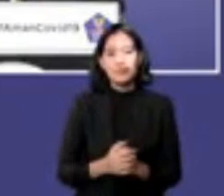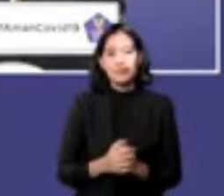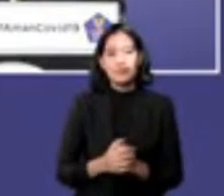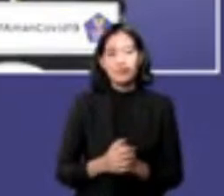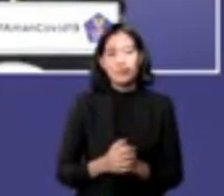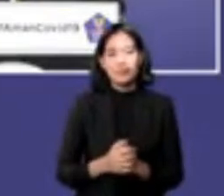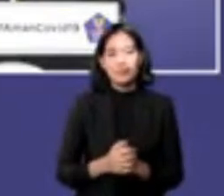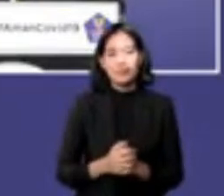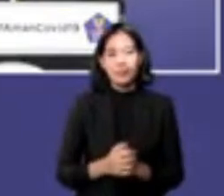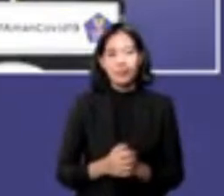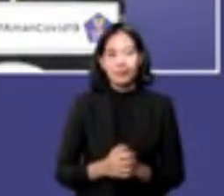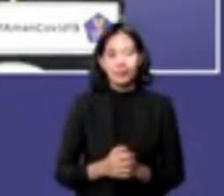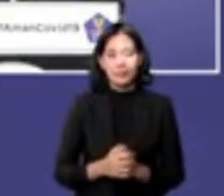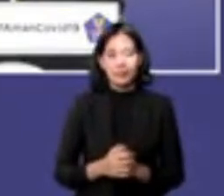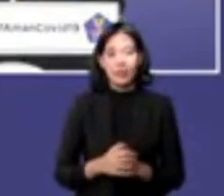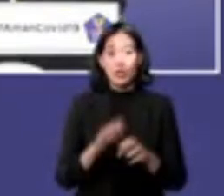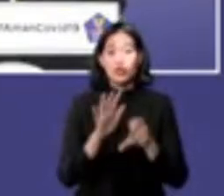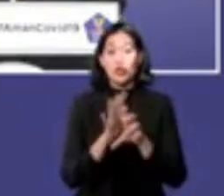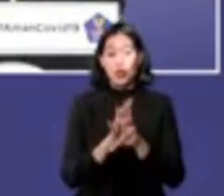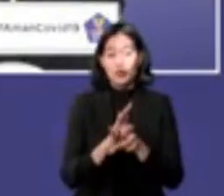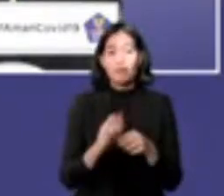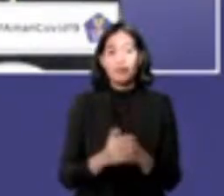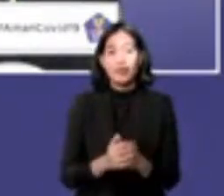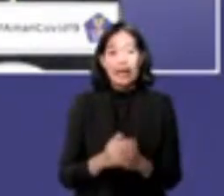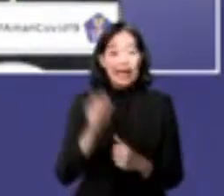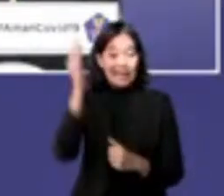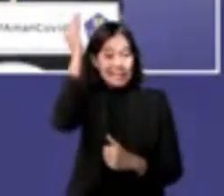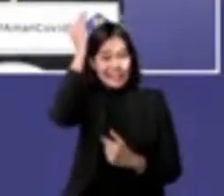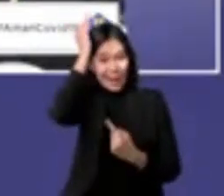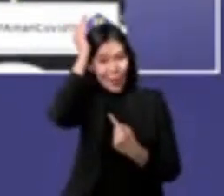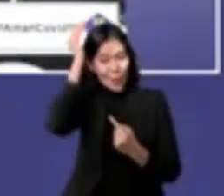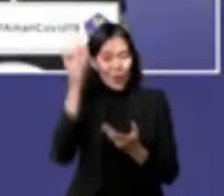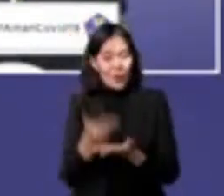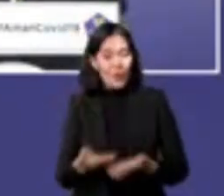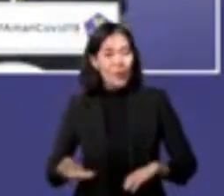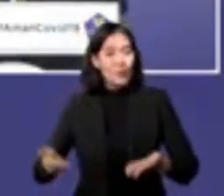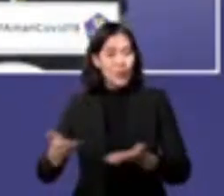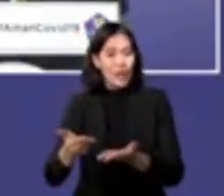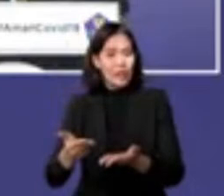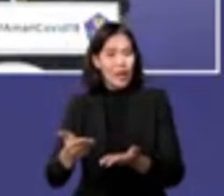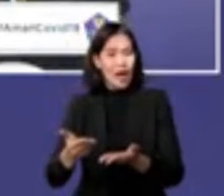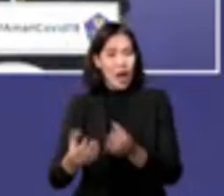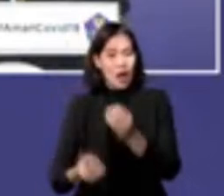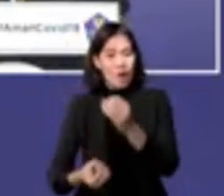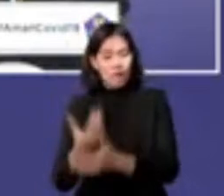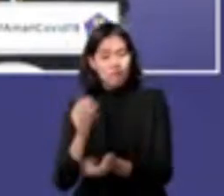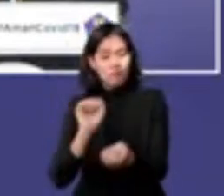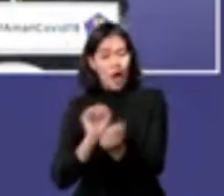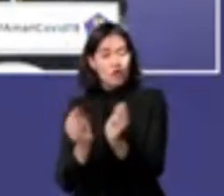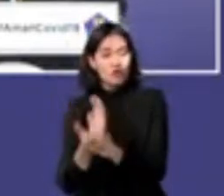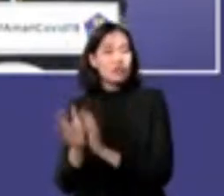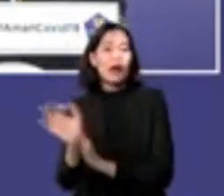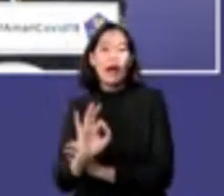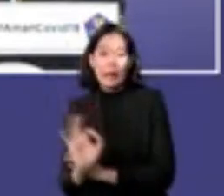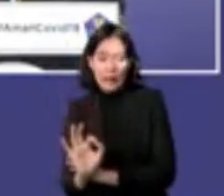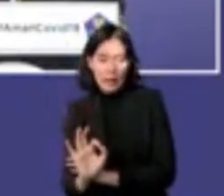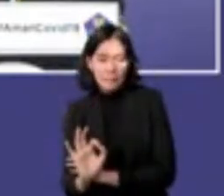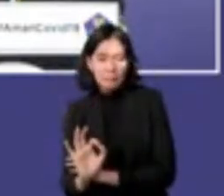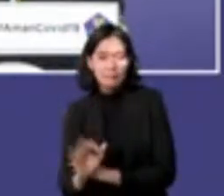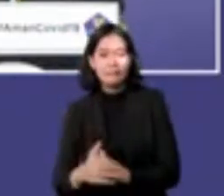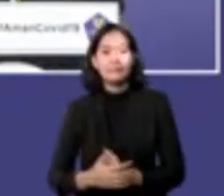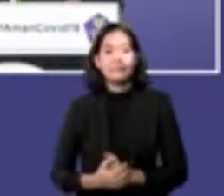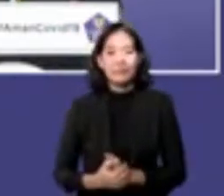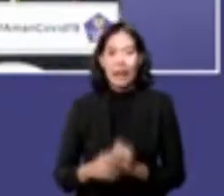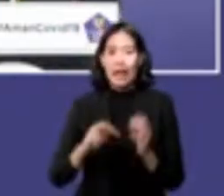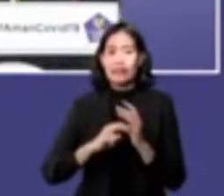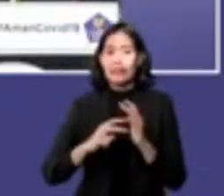royong, bersama-sama. Misalnya, warna hijau adalah wilayah administrasi yang tidak terdampak atau tidak ada